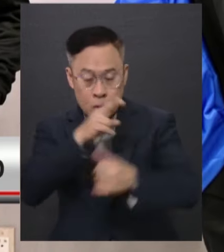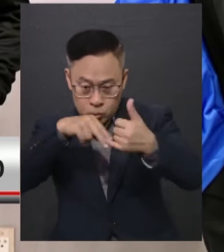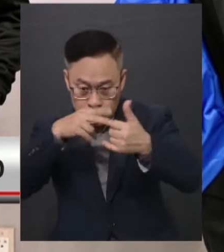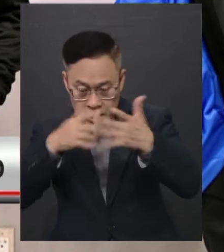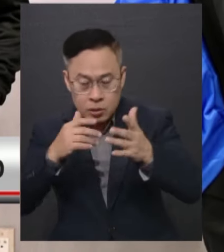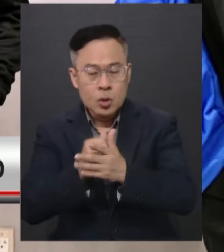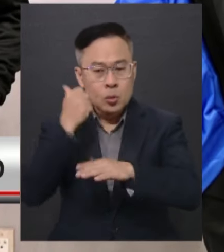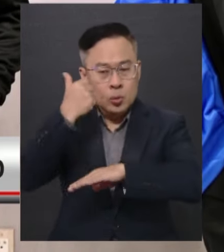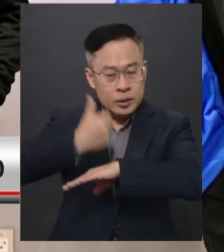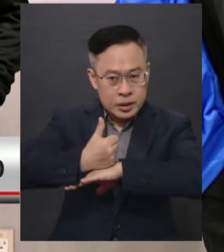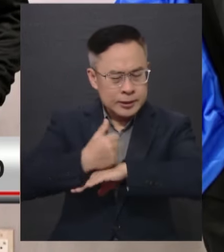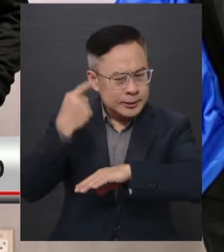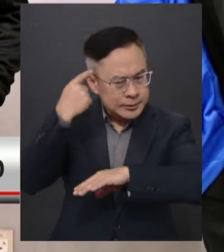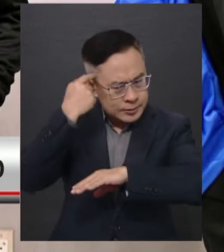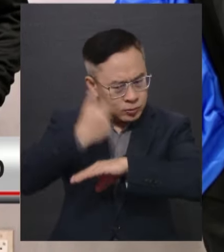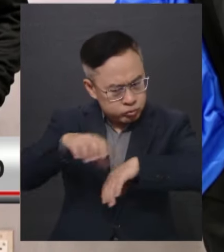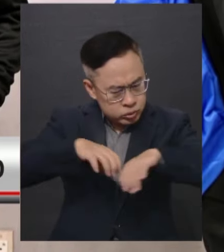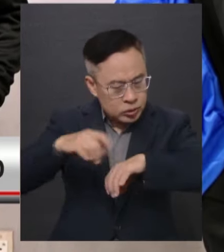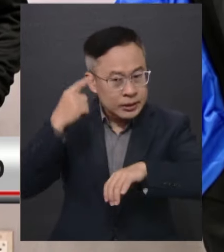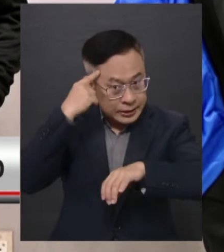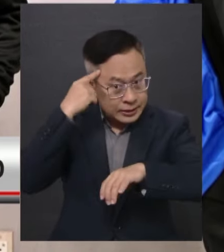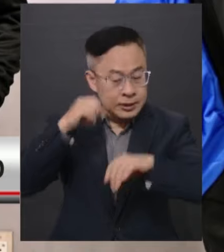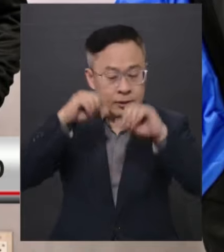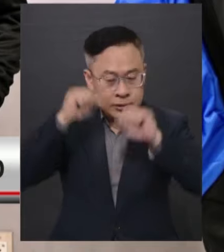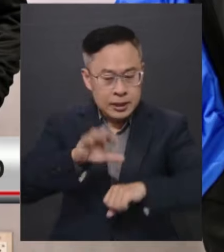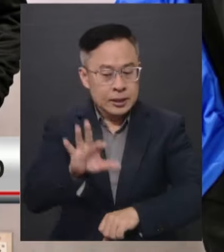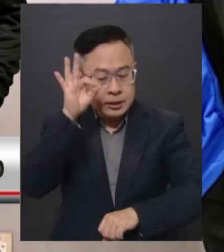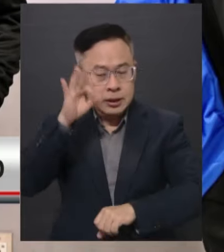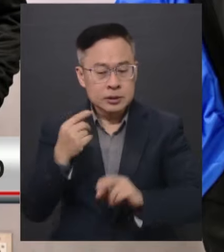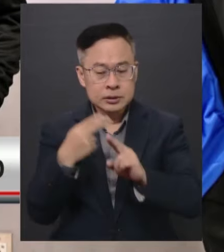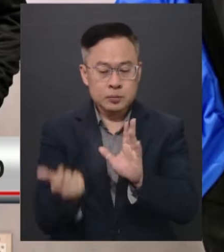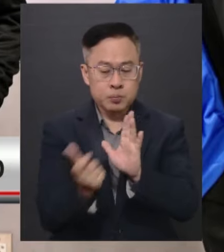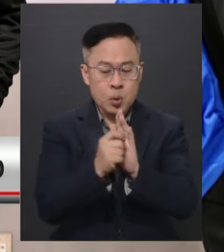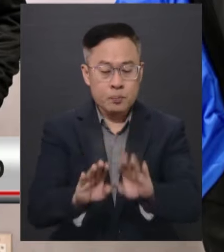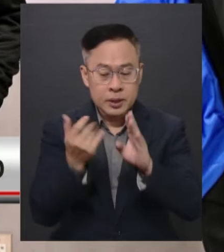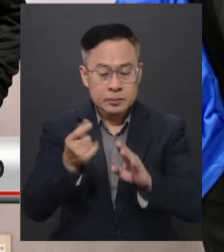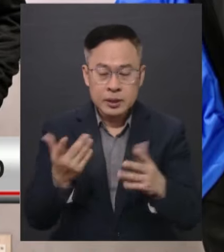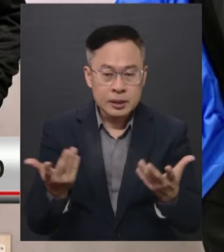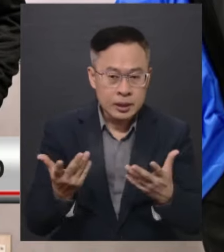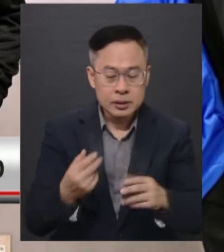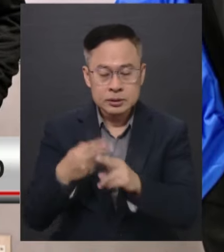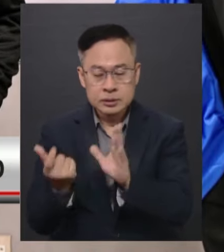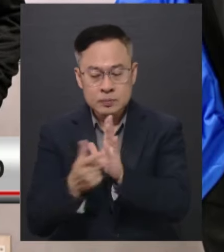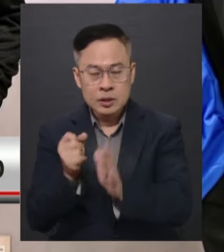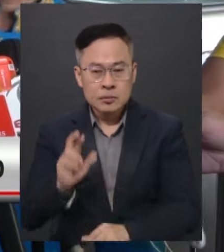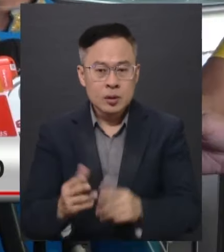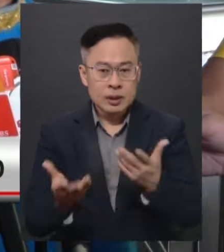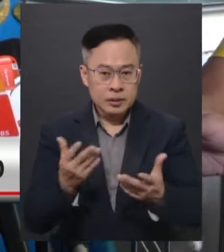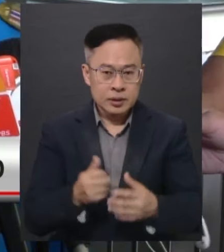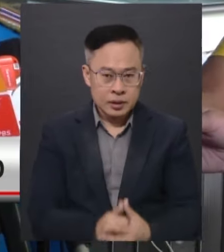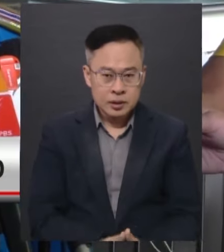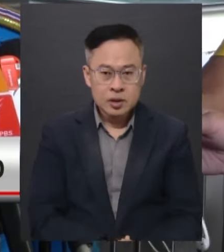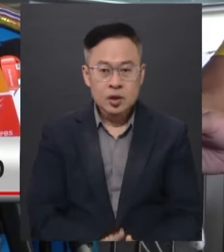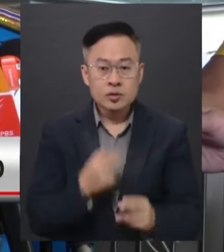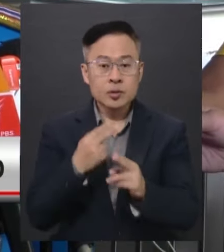ได้ในเกมต่อไปหรือเปล่านะคะอันนี้เป็นบทสัมภาษณของอิชิอิค่ะส่วนมาทางที่ผู้ที่ทำประตูตีเสมอให้กับทีม